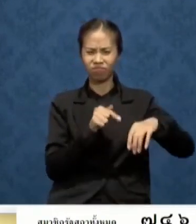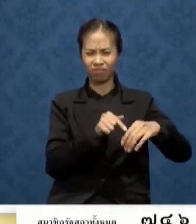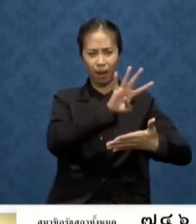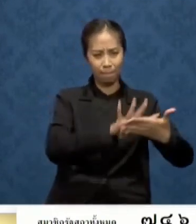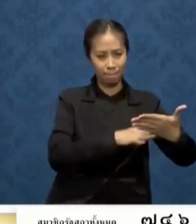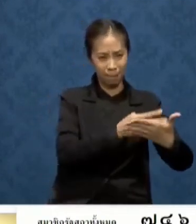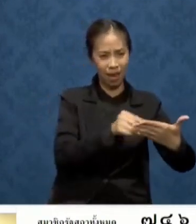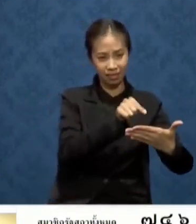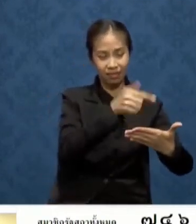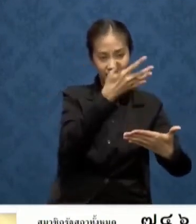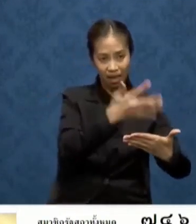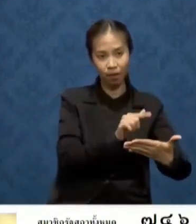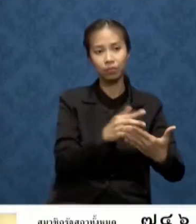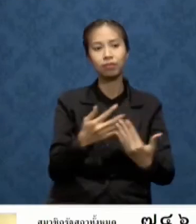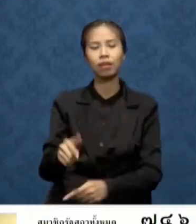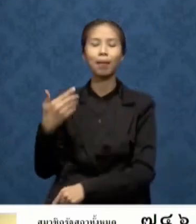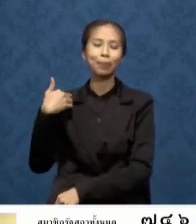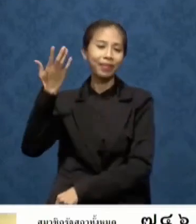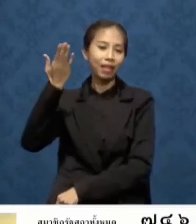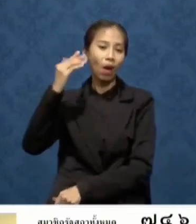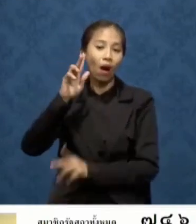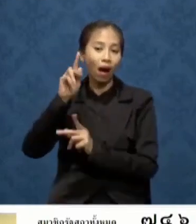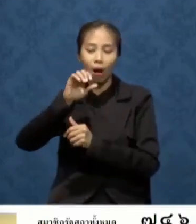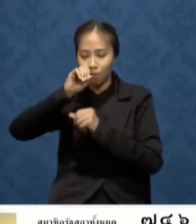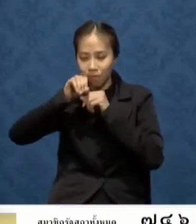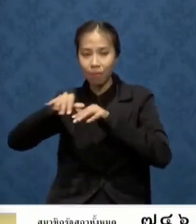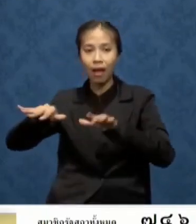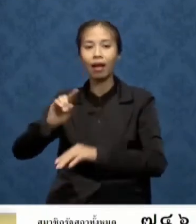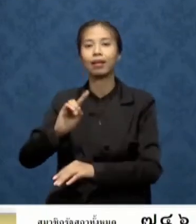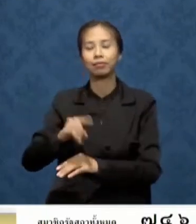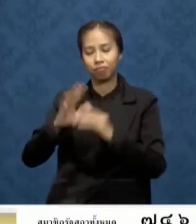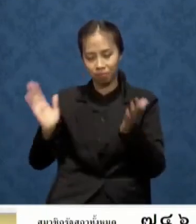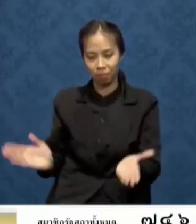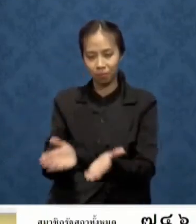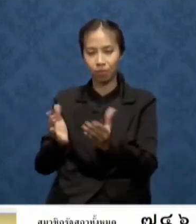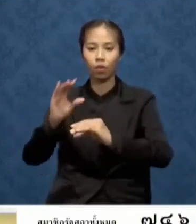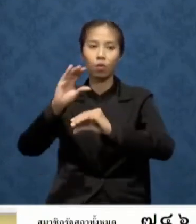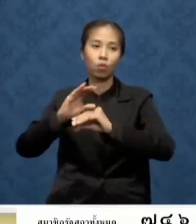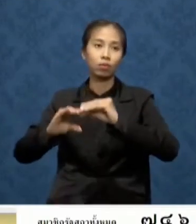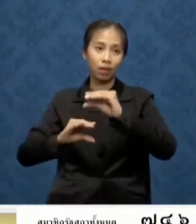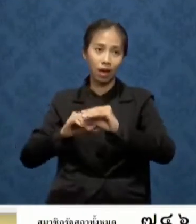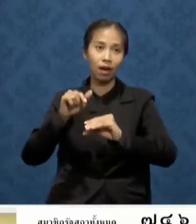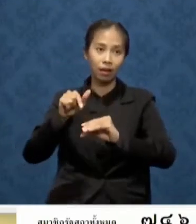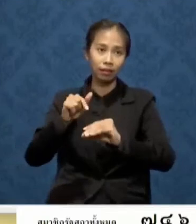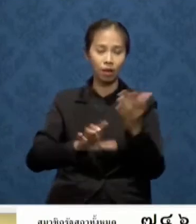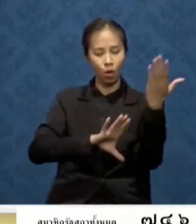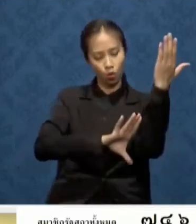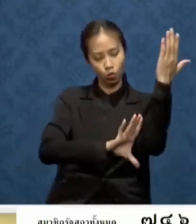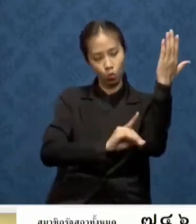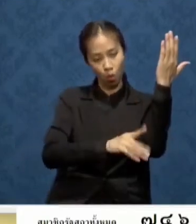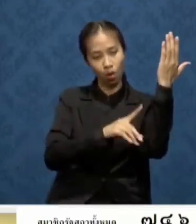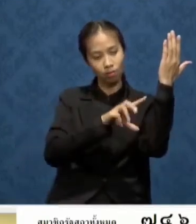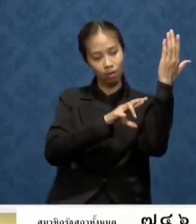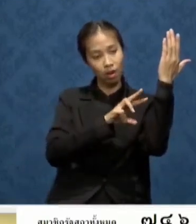้วนะครับ อีกหน่งเรื่องททานสุระยะให้ข่าวไปก็คือทานบอกว่าท่านจะพรักดันโครงการ Land Beach ชุมพร ละนอง